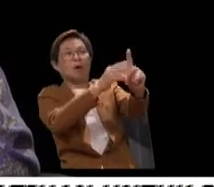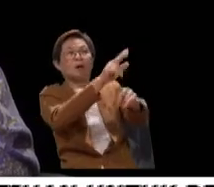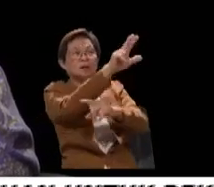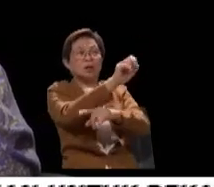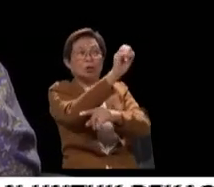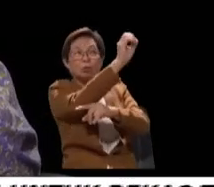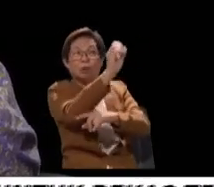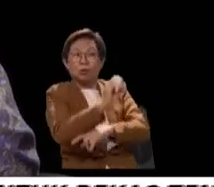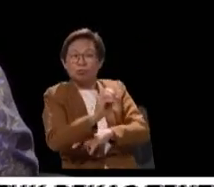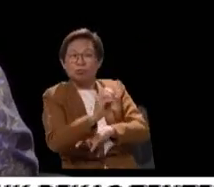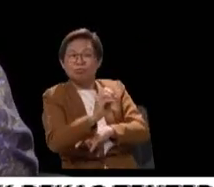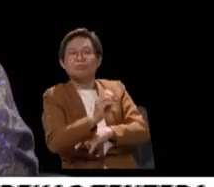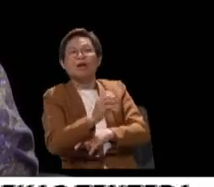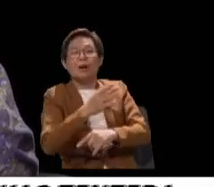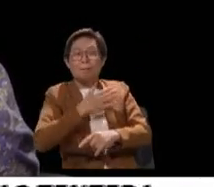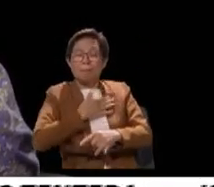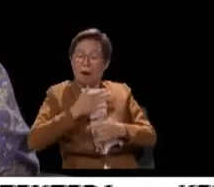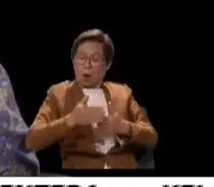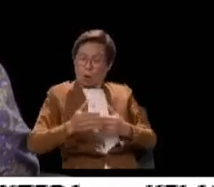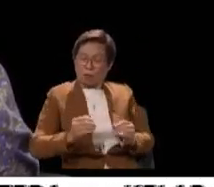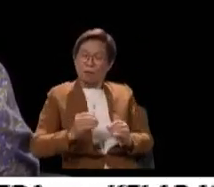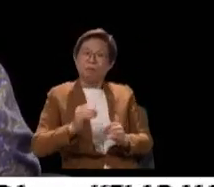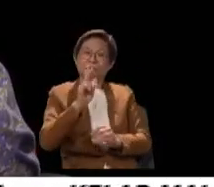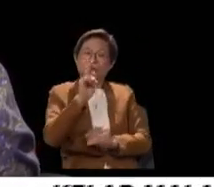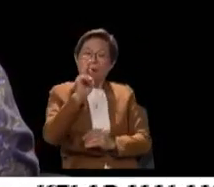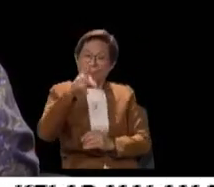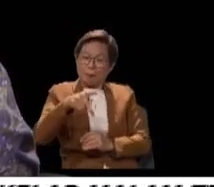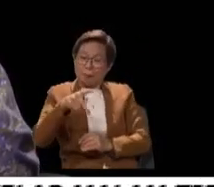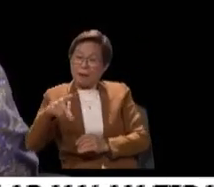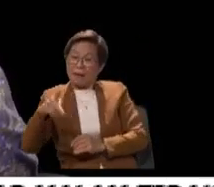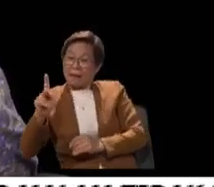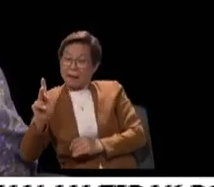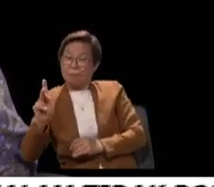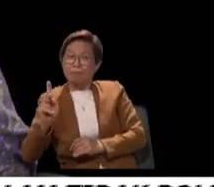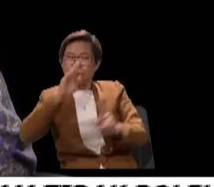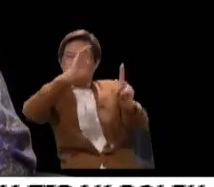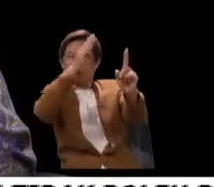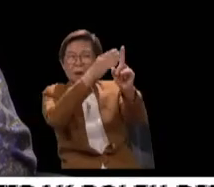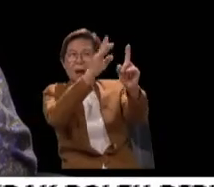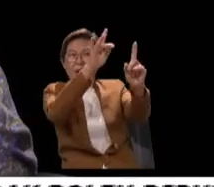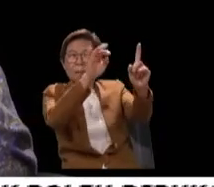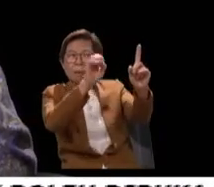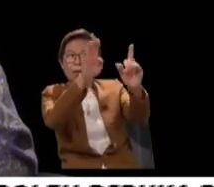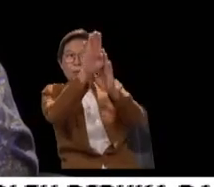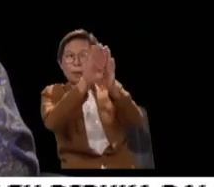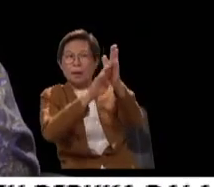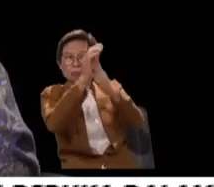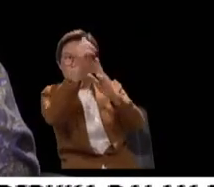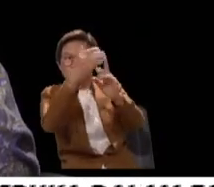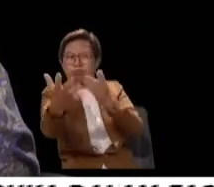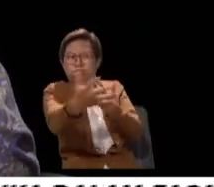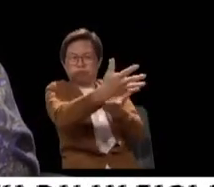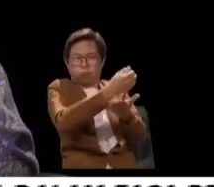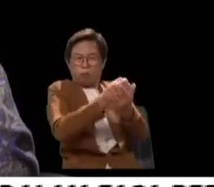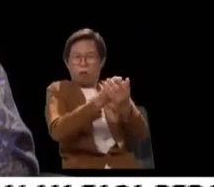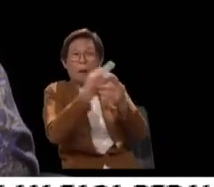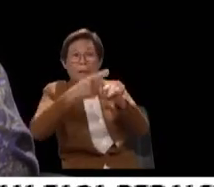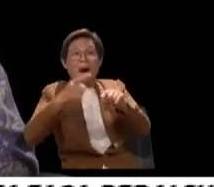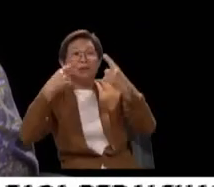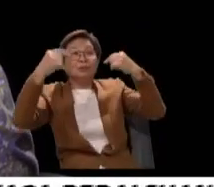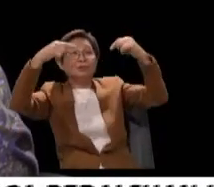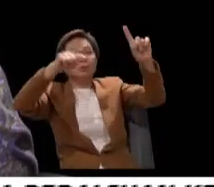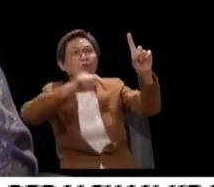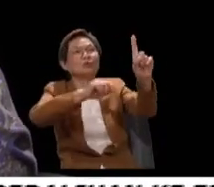30% walaupun Kementerian mensasarkan sebanyak 80 bilion tetapi kita capai